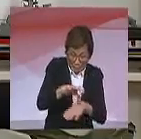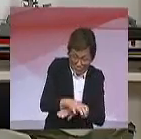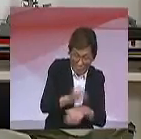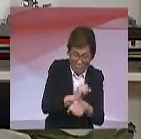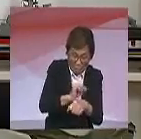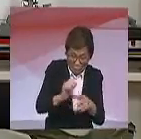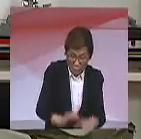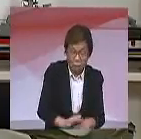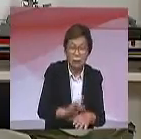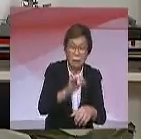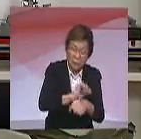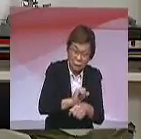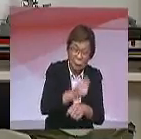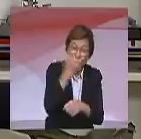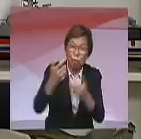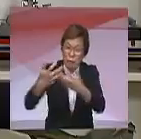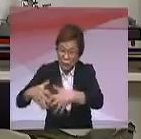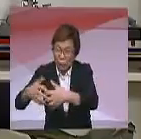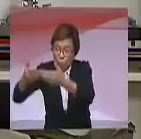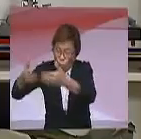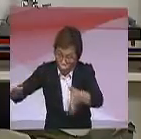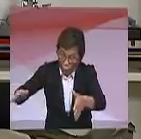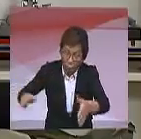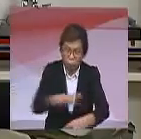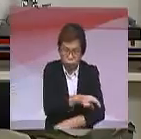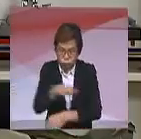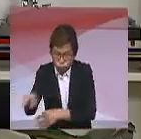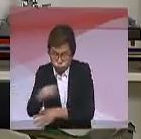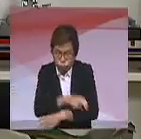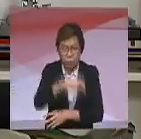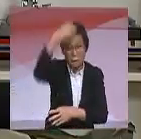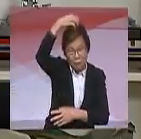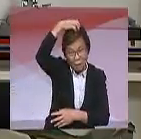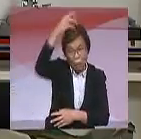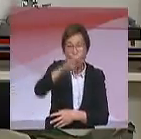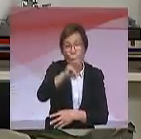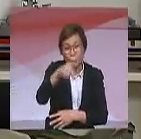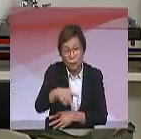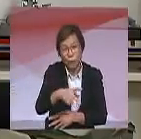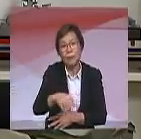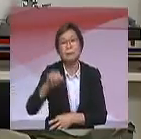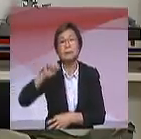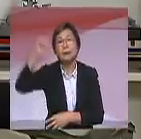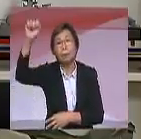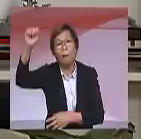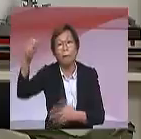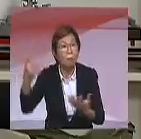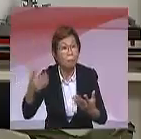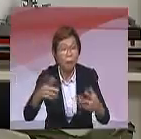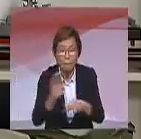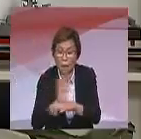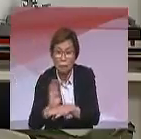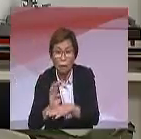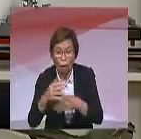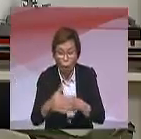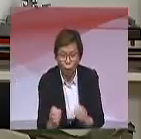kerana kilang-kilang dibuka seperti biasa di Selangor, di wilayah Persekutuan dan juga di Sabah. Premis-premis perniagaan